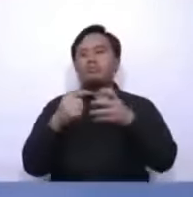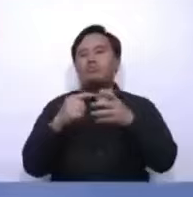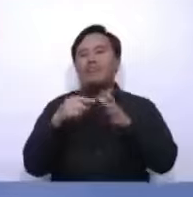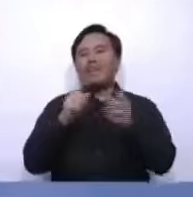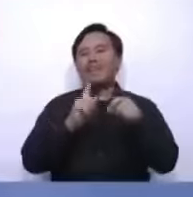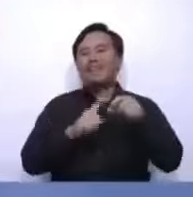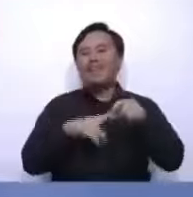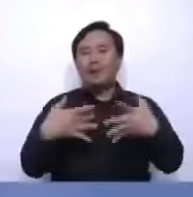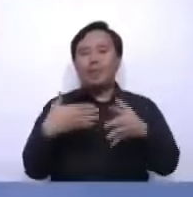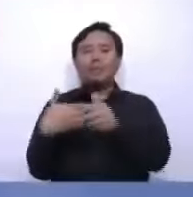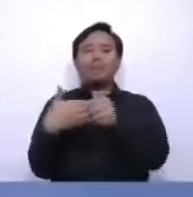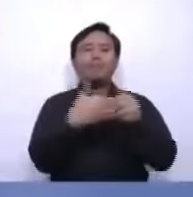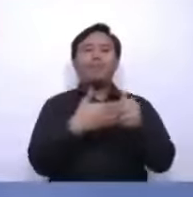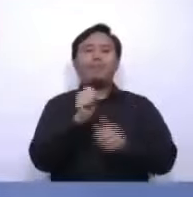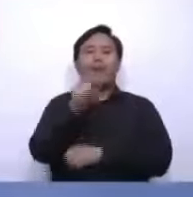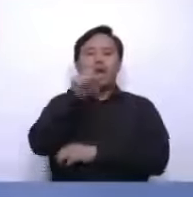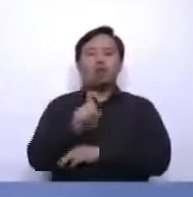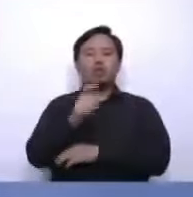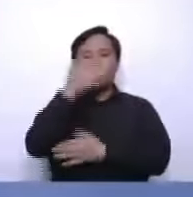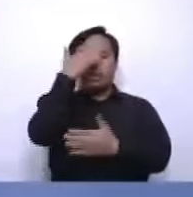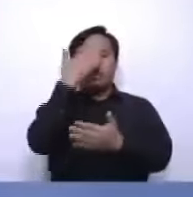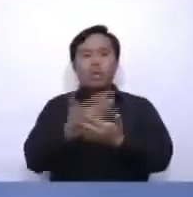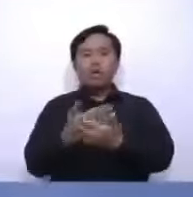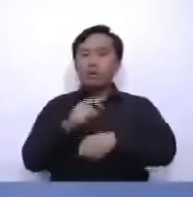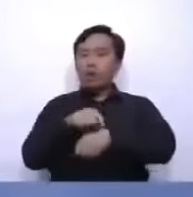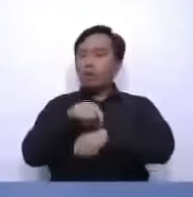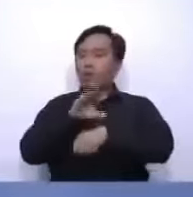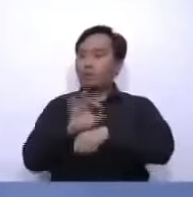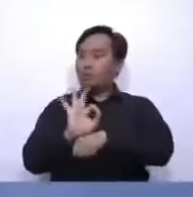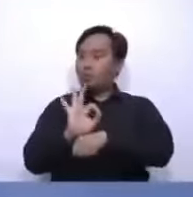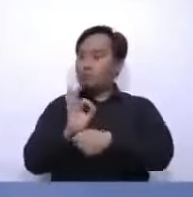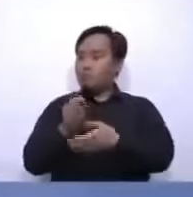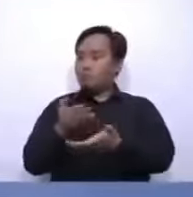kepemimpinan itu sendiri, hadirin sekalian. Terima kasih. Baik, masih ada sisa waktu, Pak?